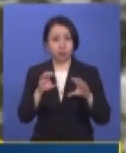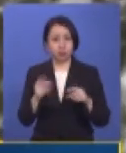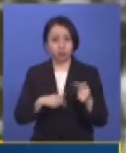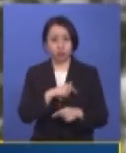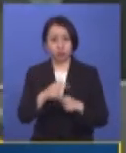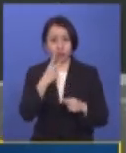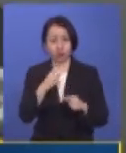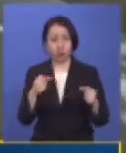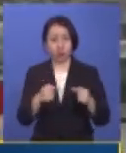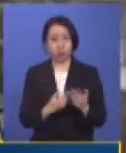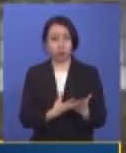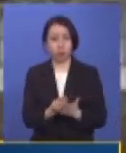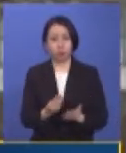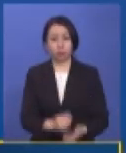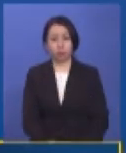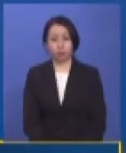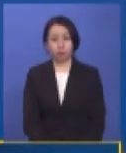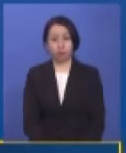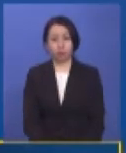отражать реальные доходы.